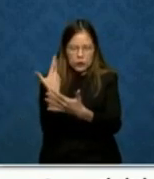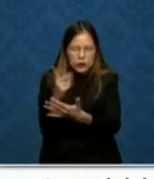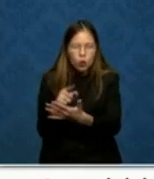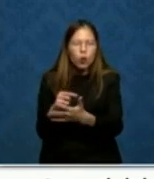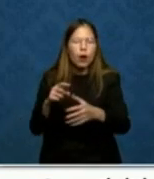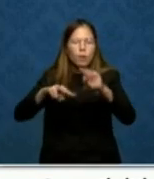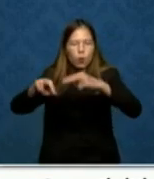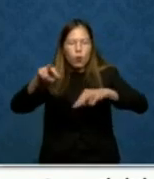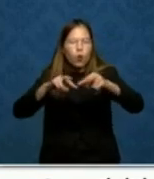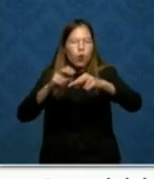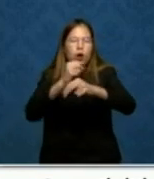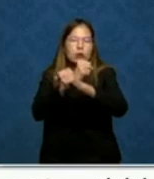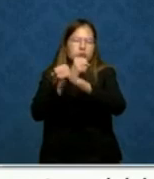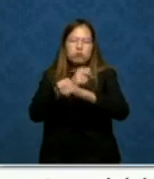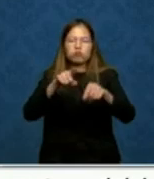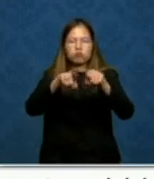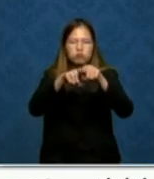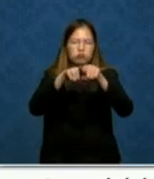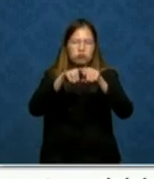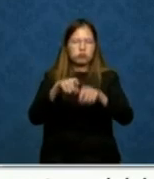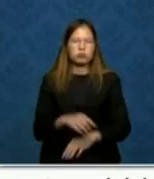องเช่นเดียวกัน